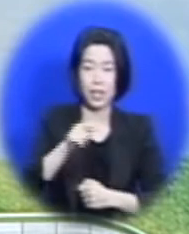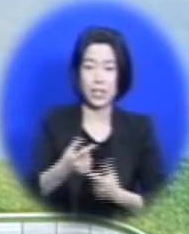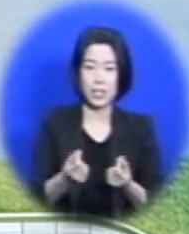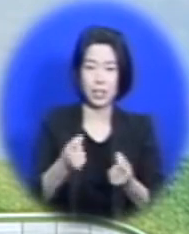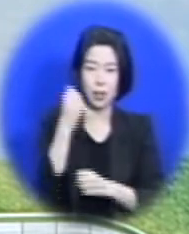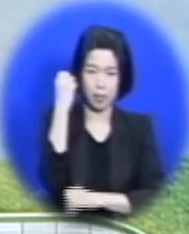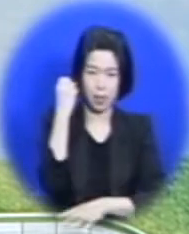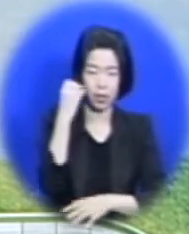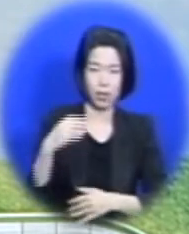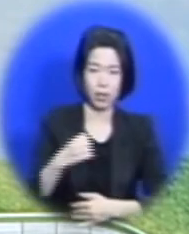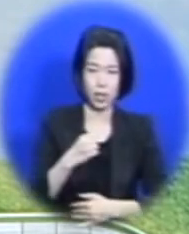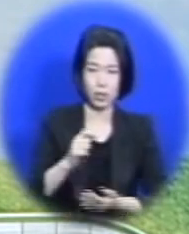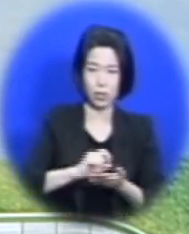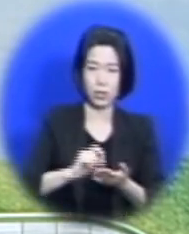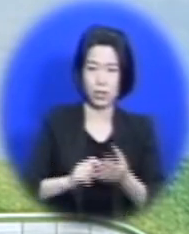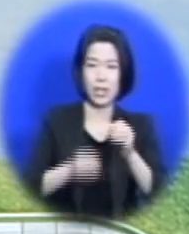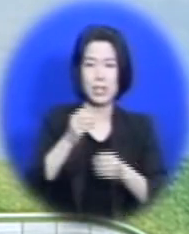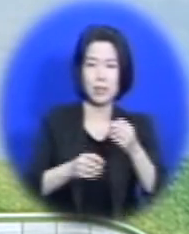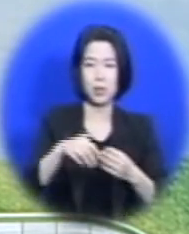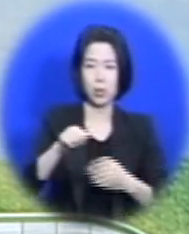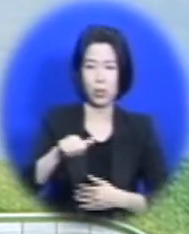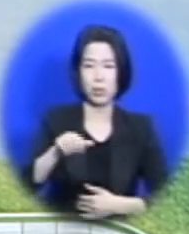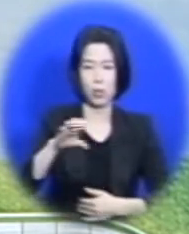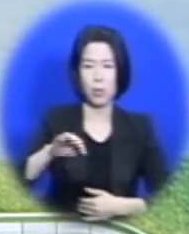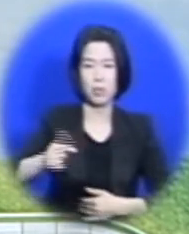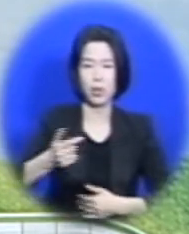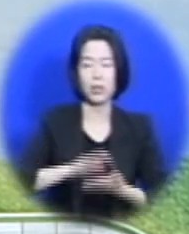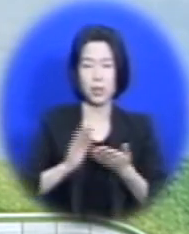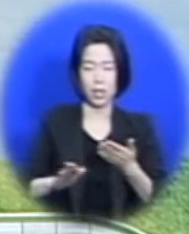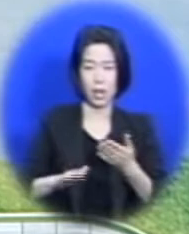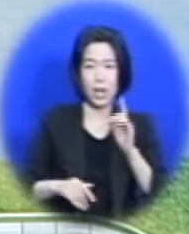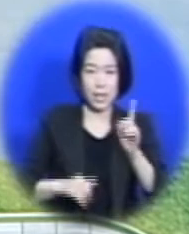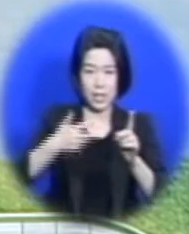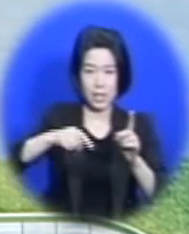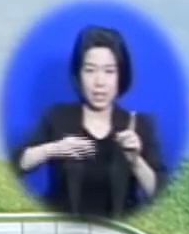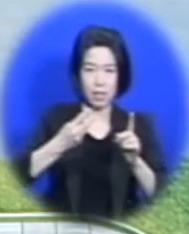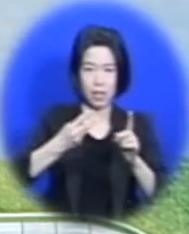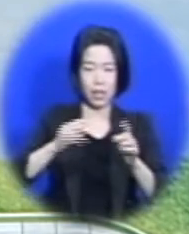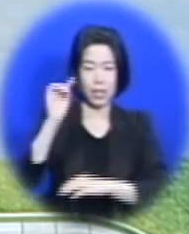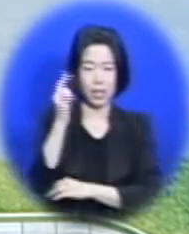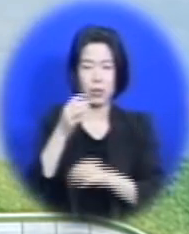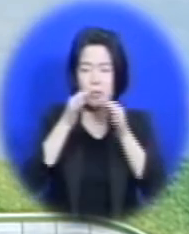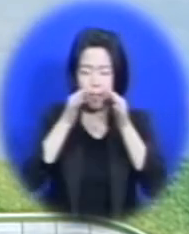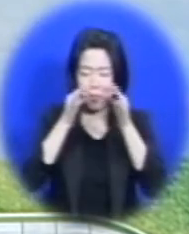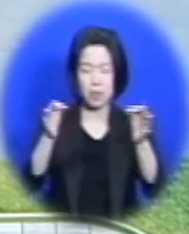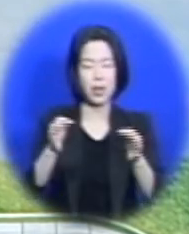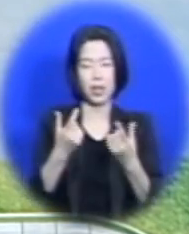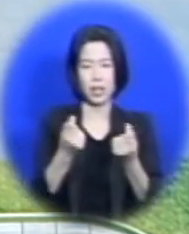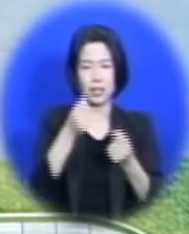배경으로 쓰여진 게 시편 55편이에요. 그래서 1절에 다윗의 아주 비명과 같은 기도가